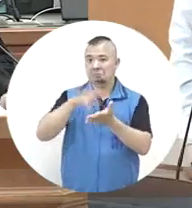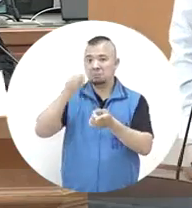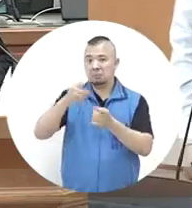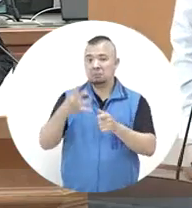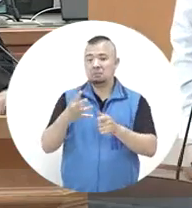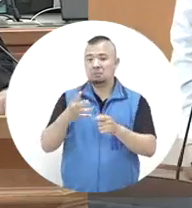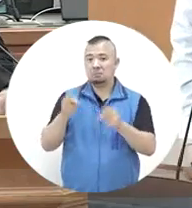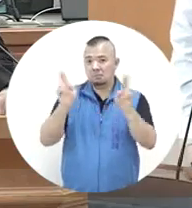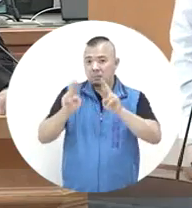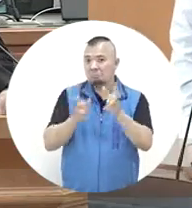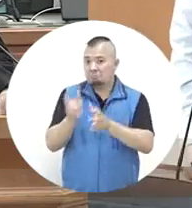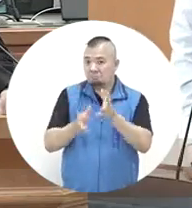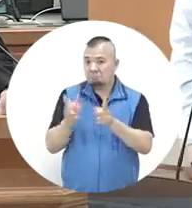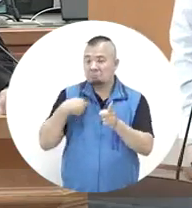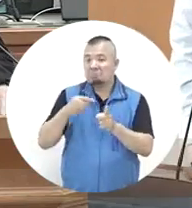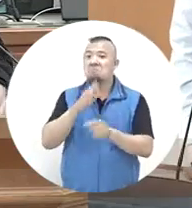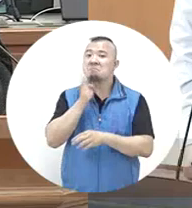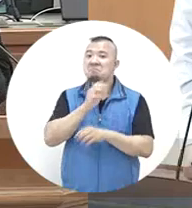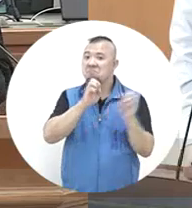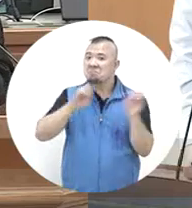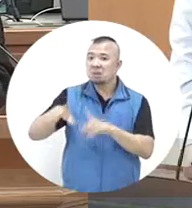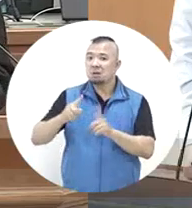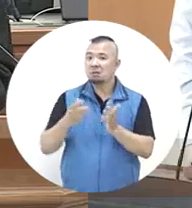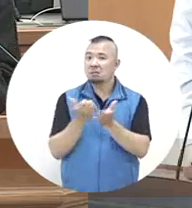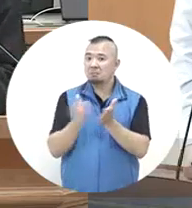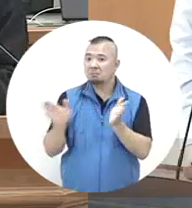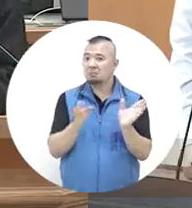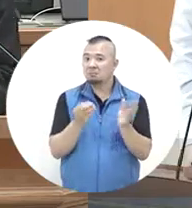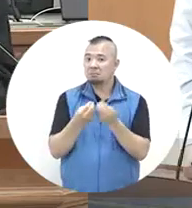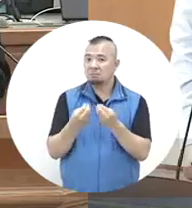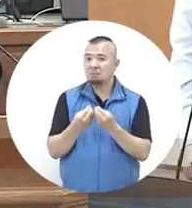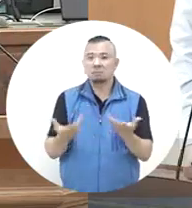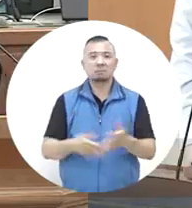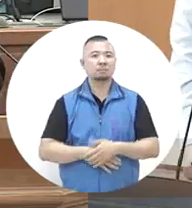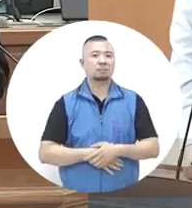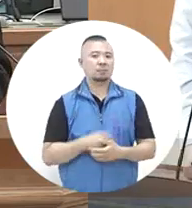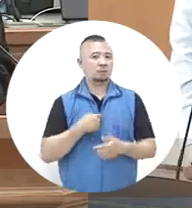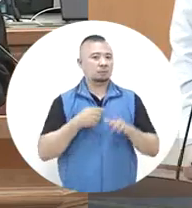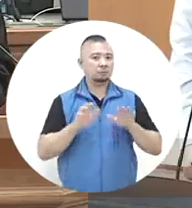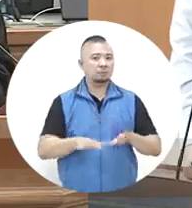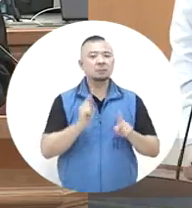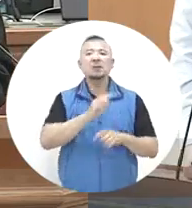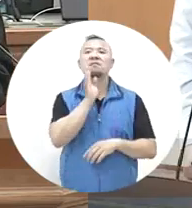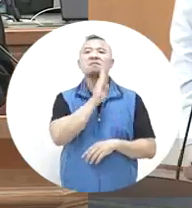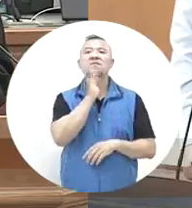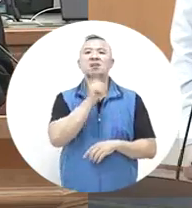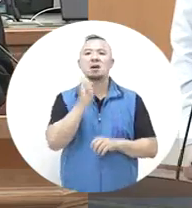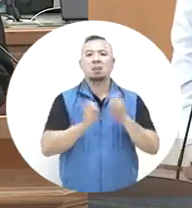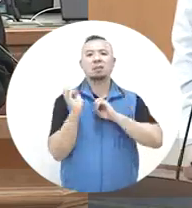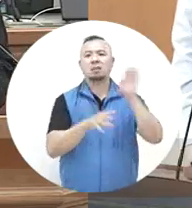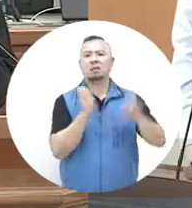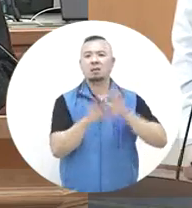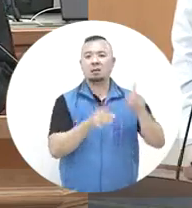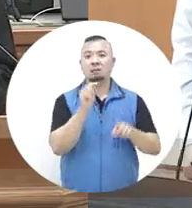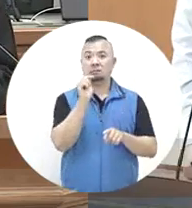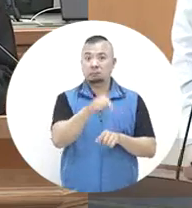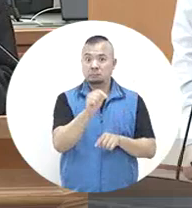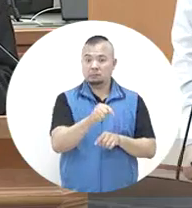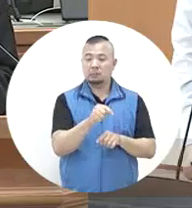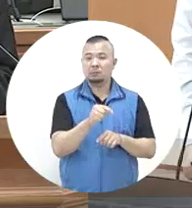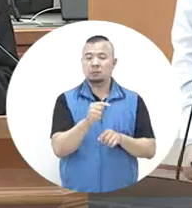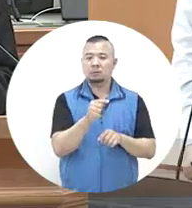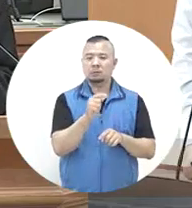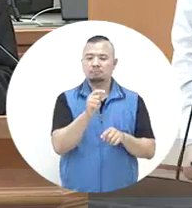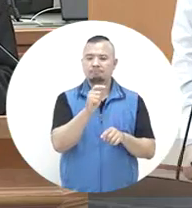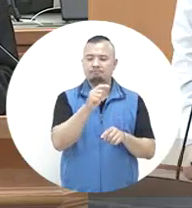理的？ 其实我们目前的核废料现阶段他们都希望把它调